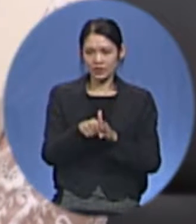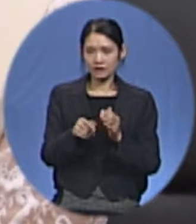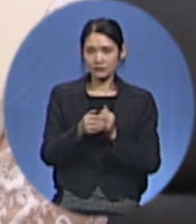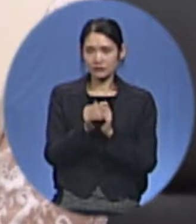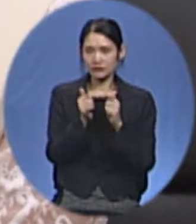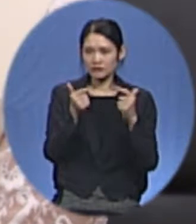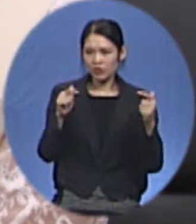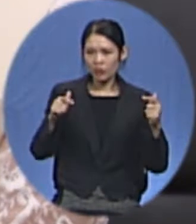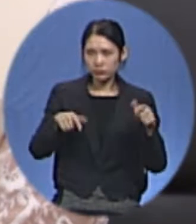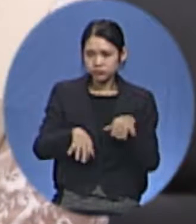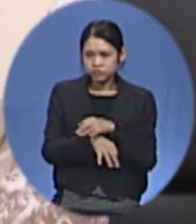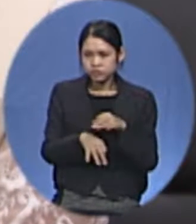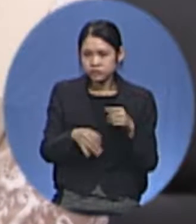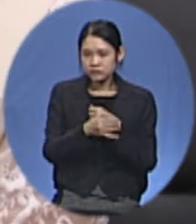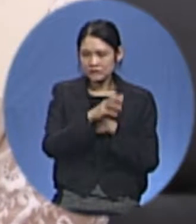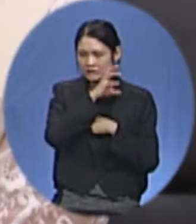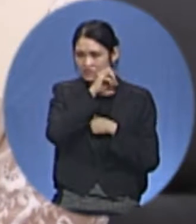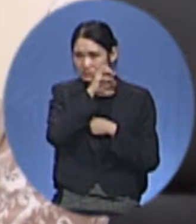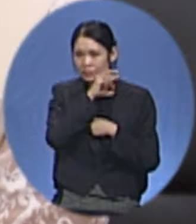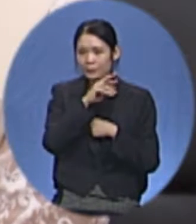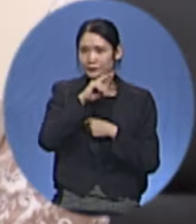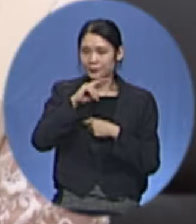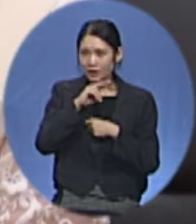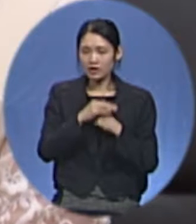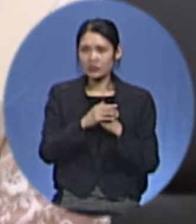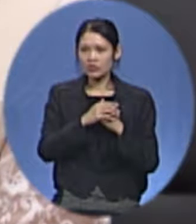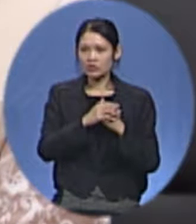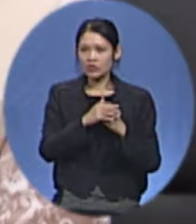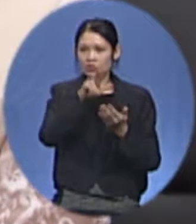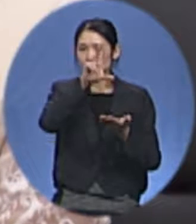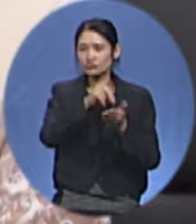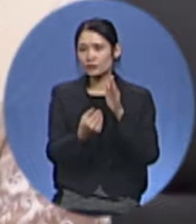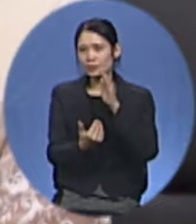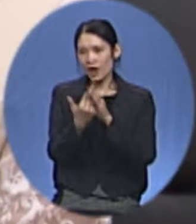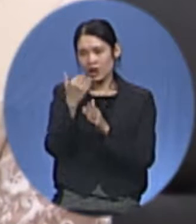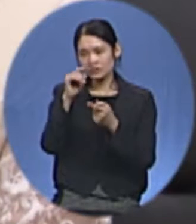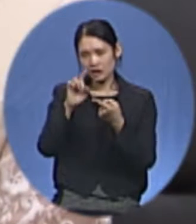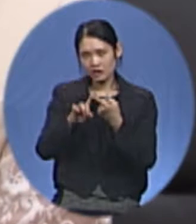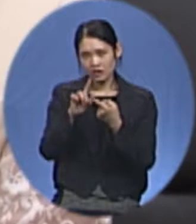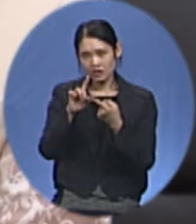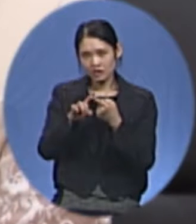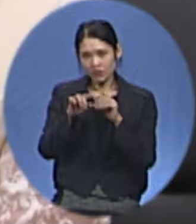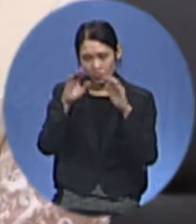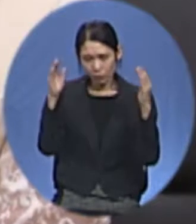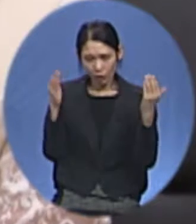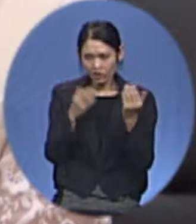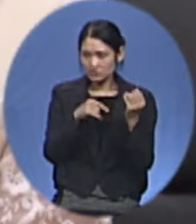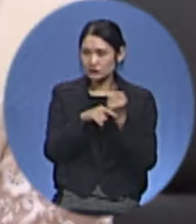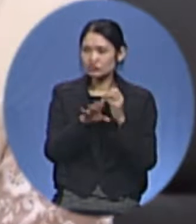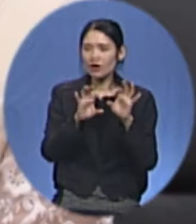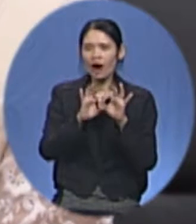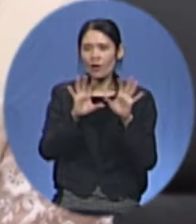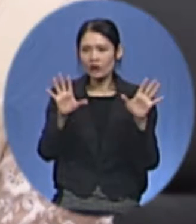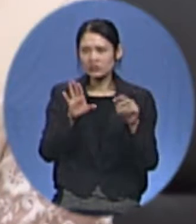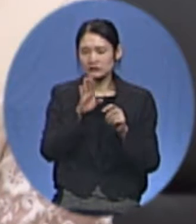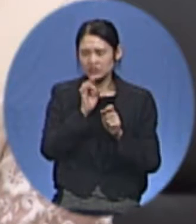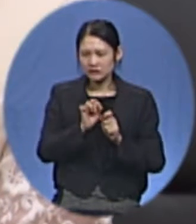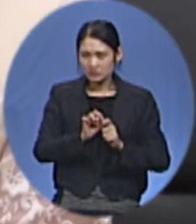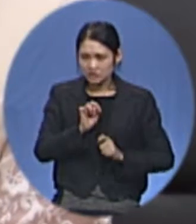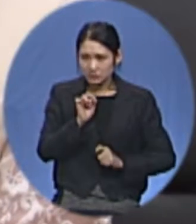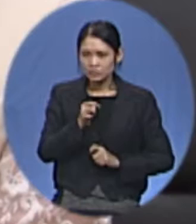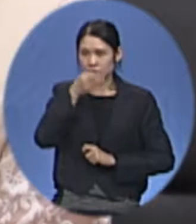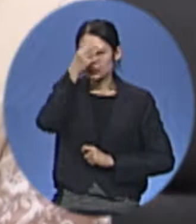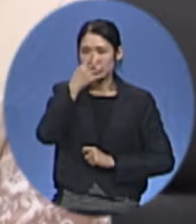여러 불미스러운 의혹과 논란이 발생한 데 대해 모든 이유를 떠나 진심으로 사과의